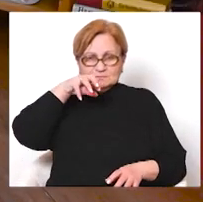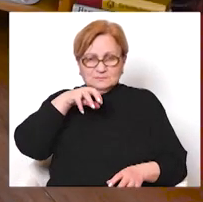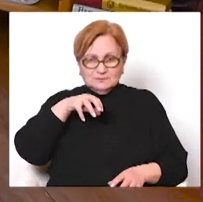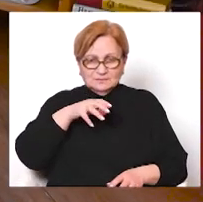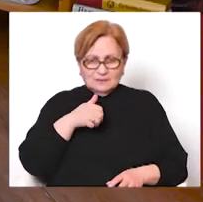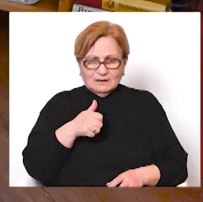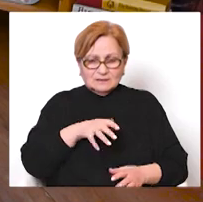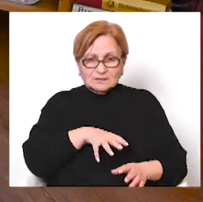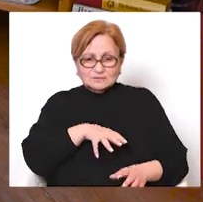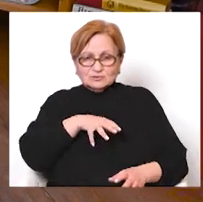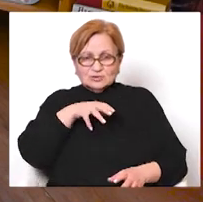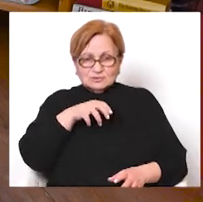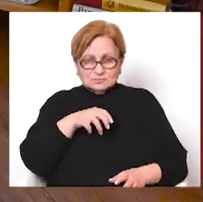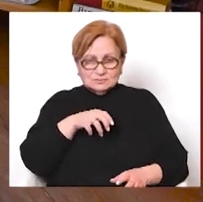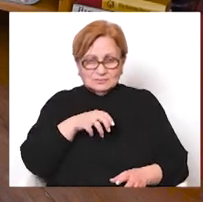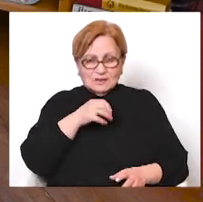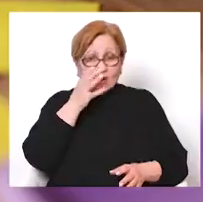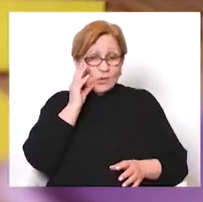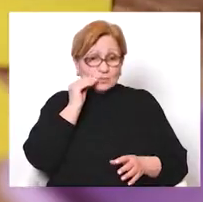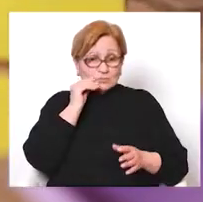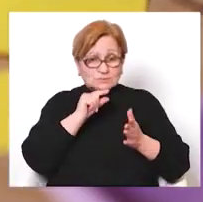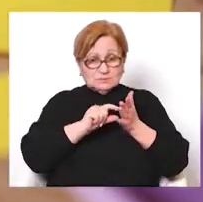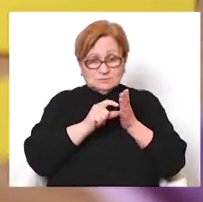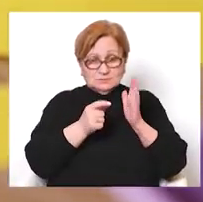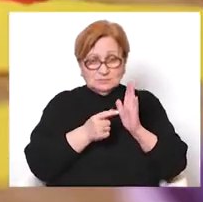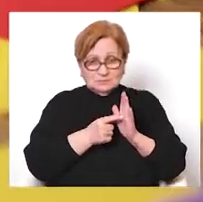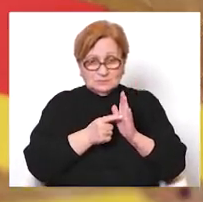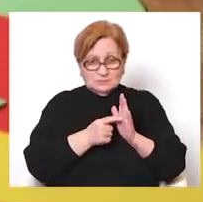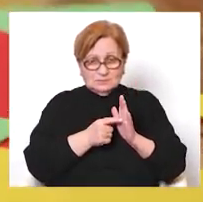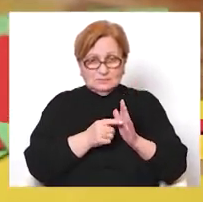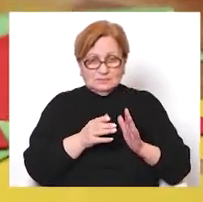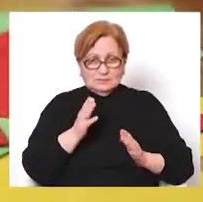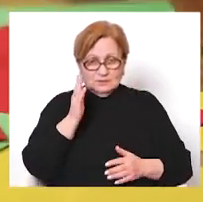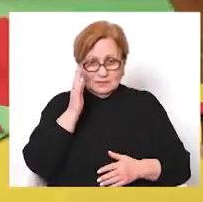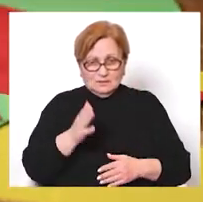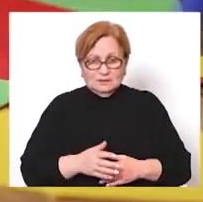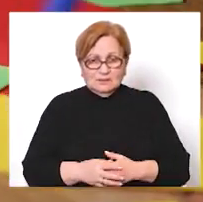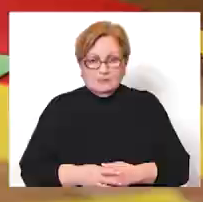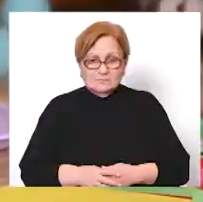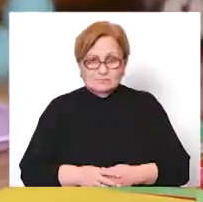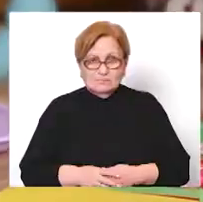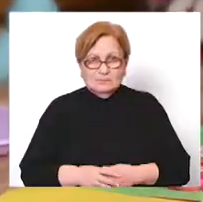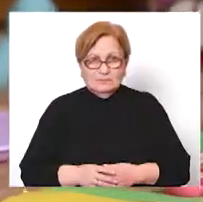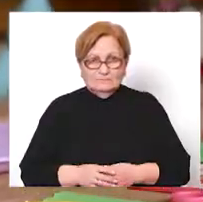კარგად შეისუნთქო, როდესაც ოთხკუთხედთან საწრობს მიიტანა. აა, რამდენი წავიდა?